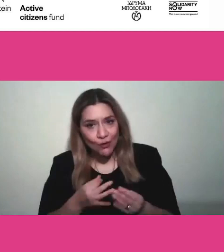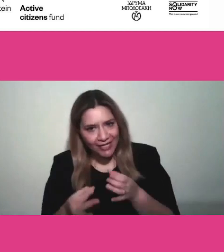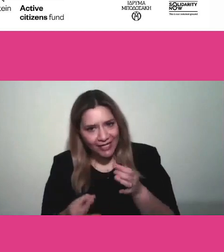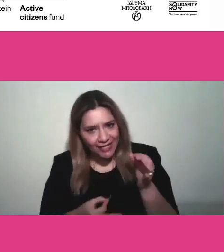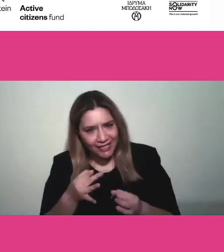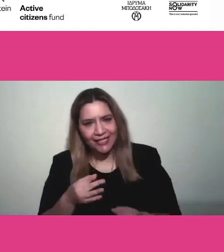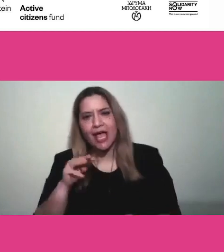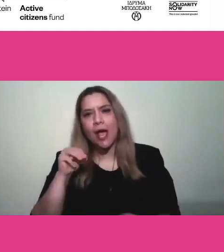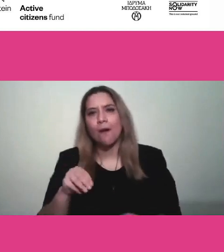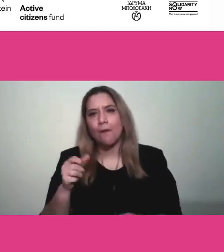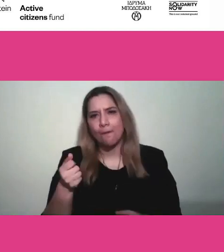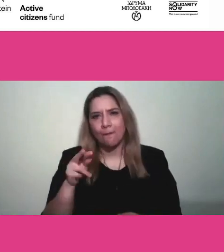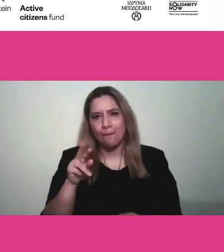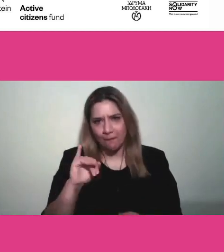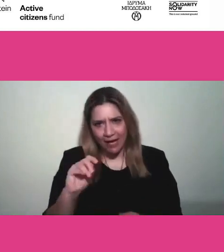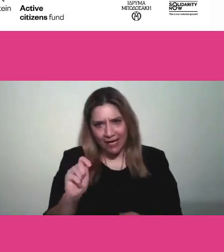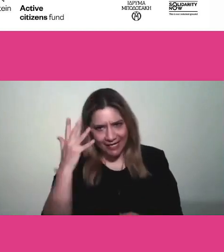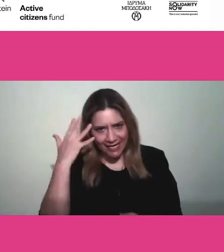Μαρία.